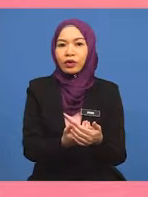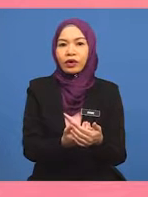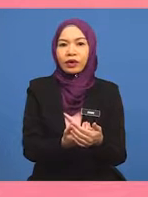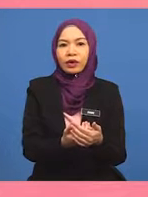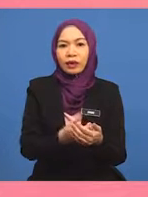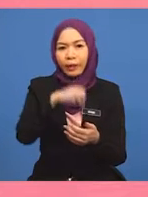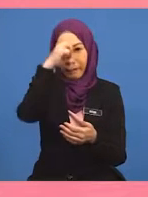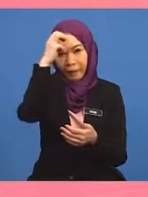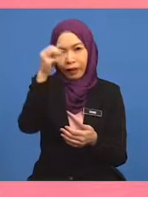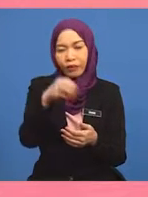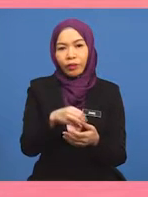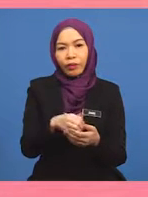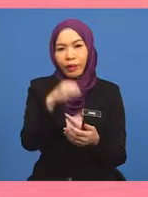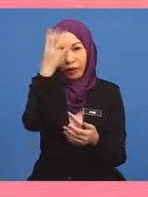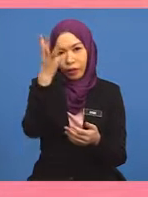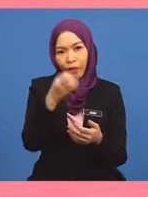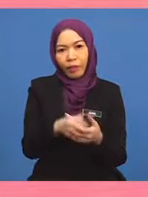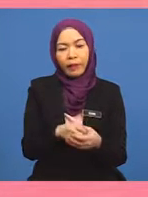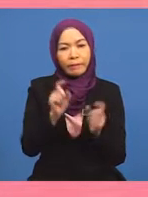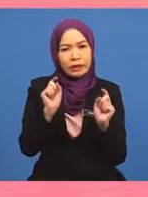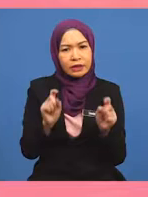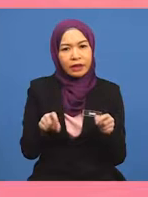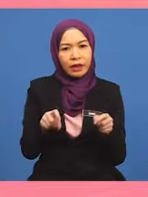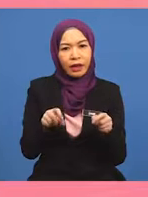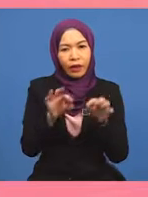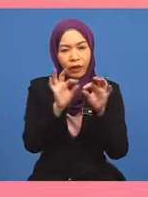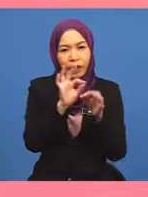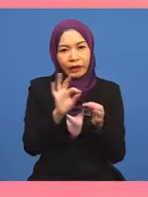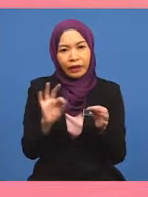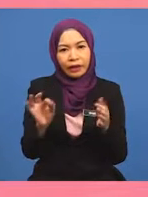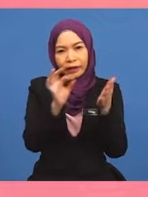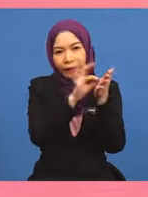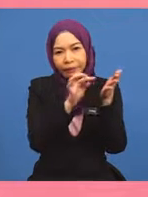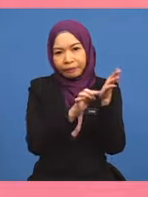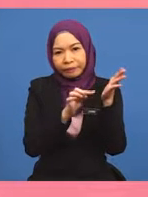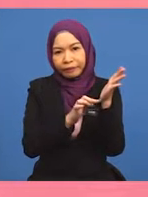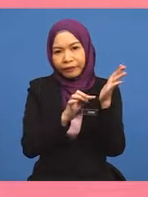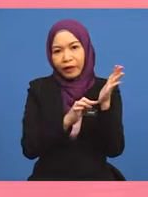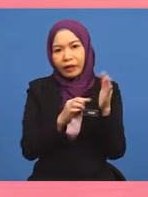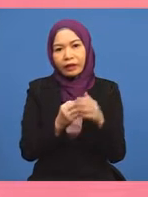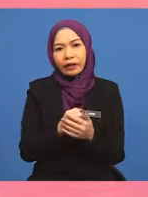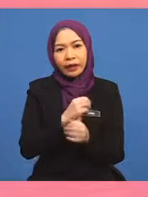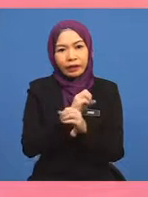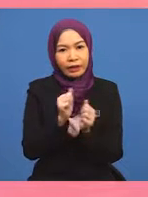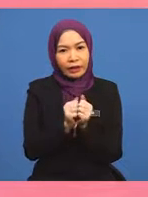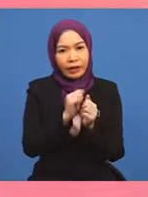maklumat perlu dinyatakan dengan jelas pada lakaran